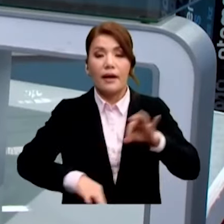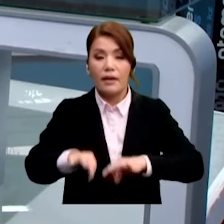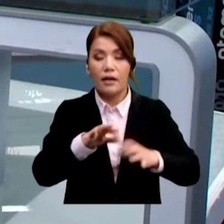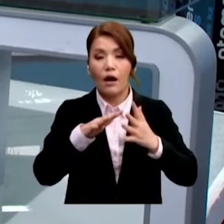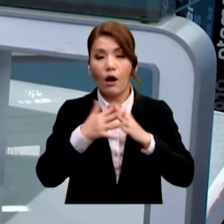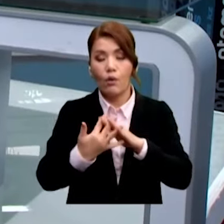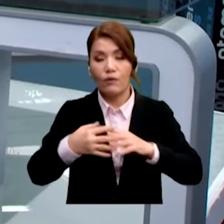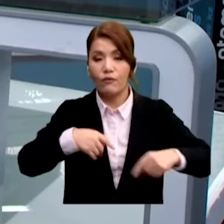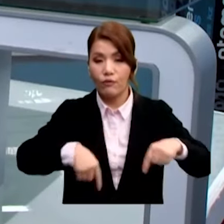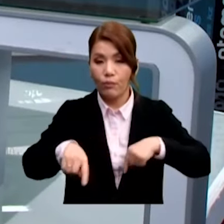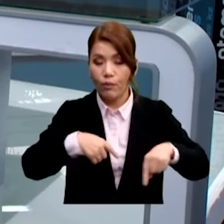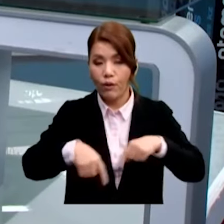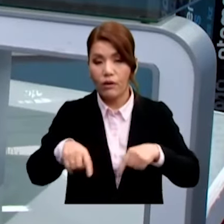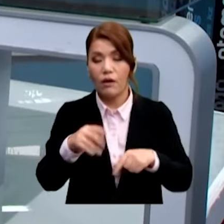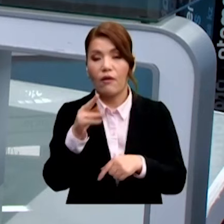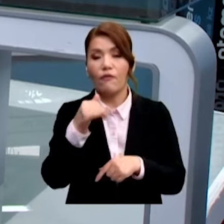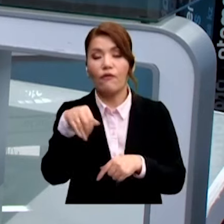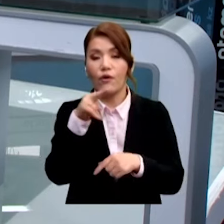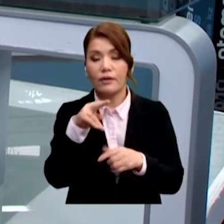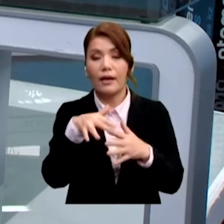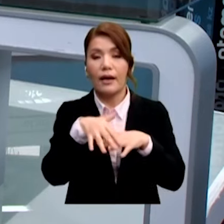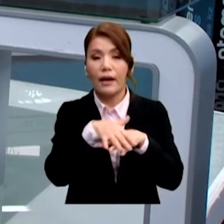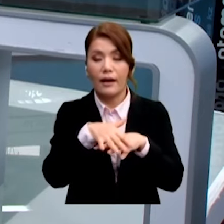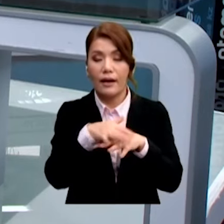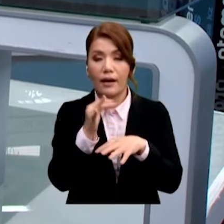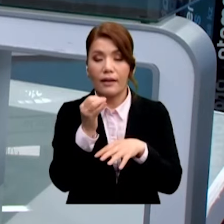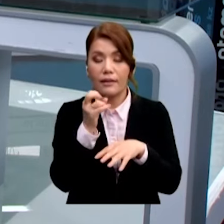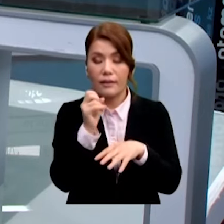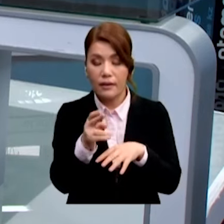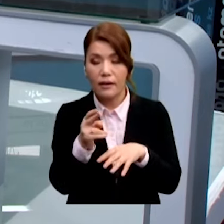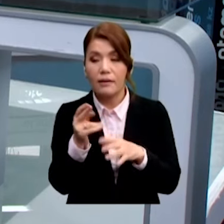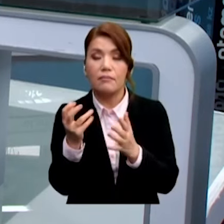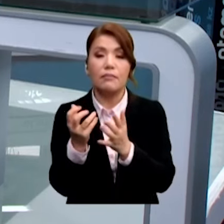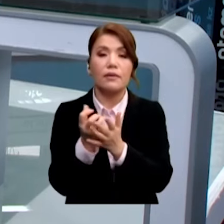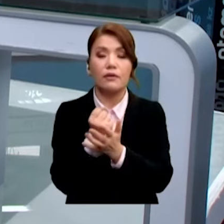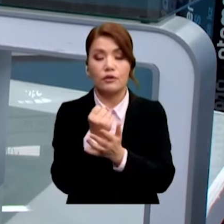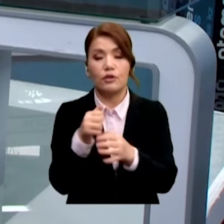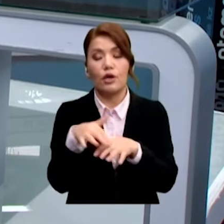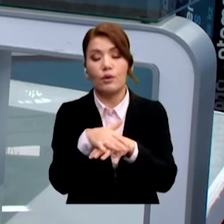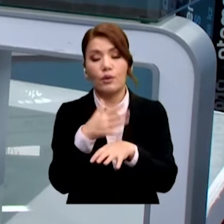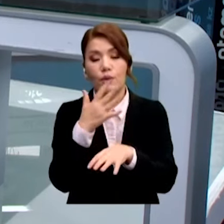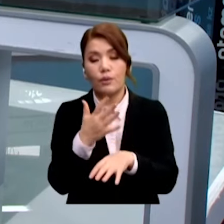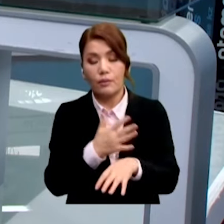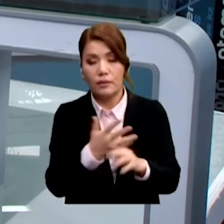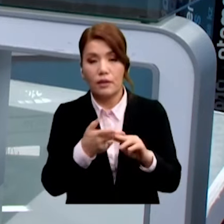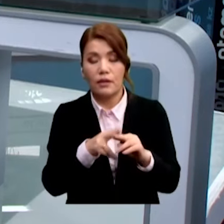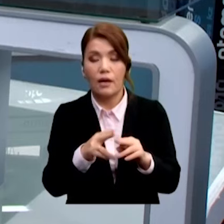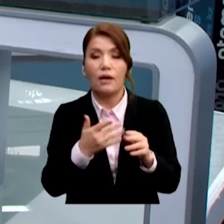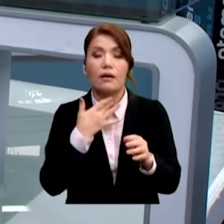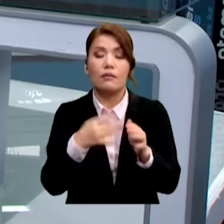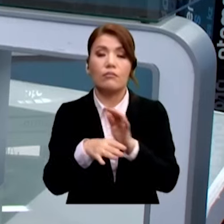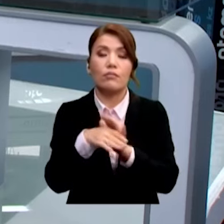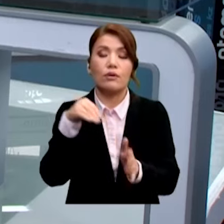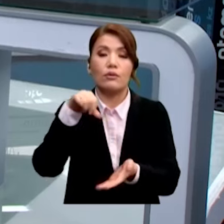Благотворительный проект «Аул футбол», финансируемый фондом «Халык», завоевал престижную национальную премию «Народный любимец». В